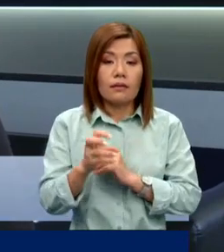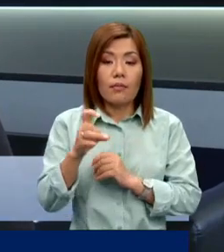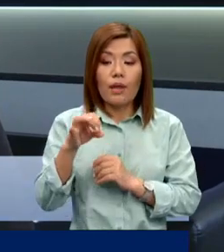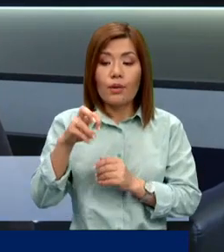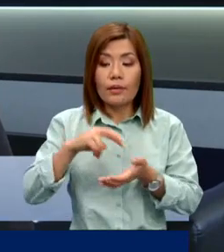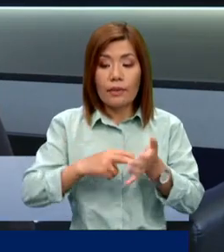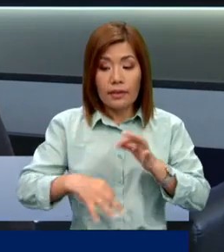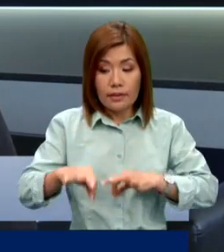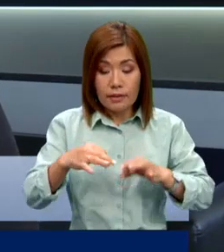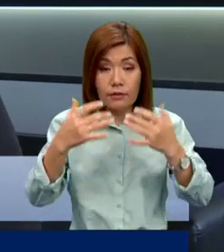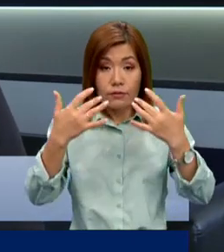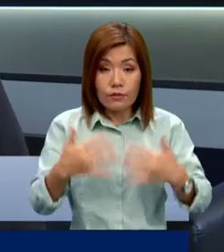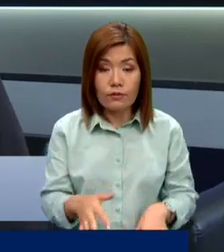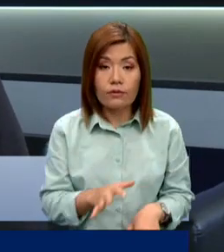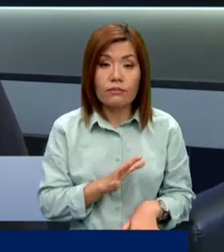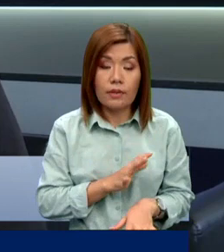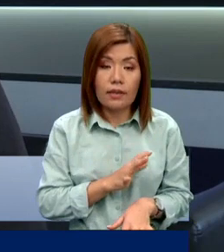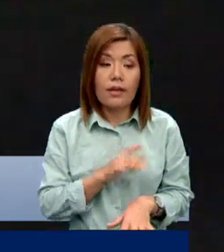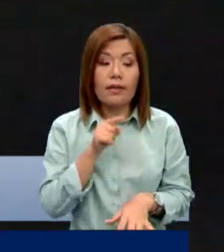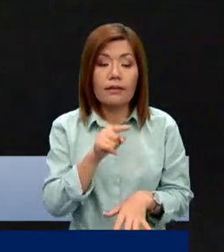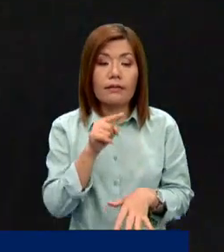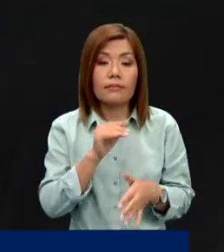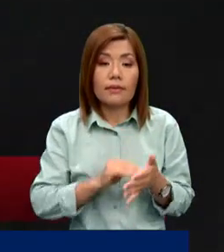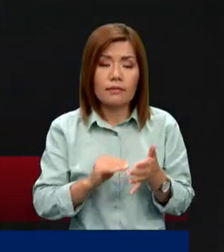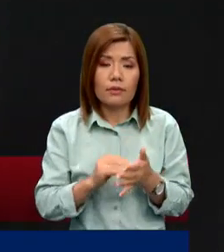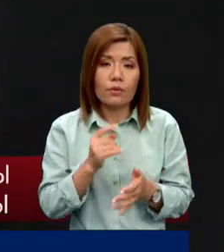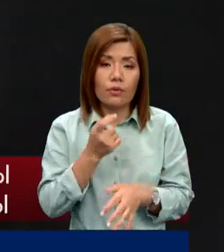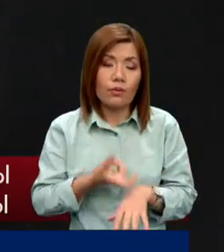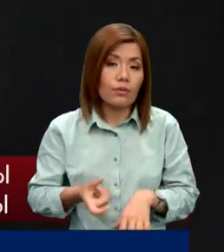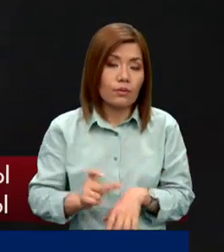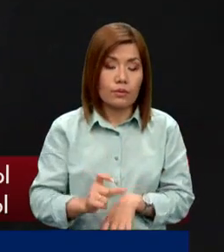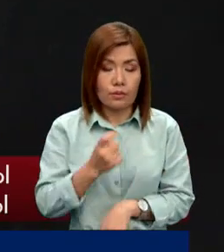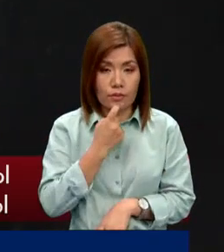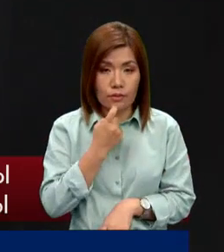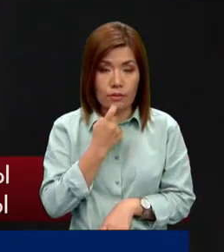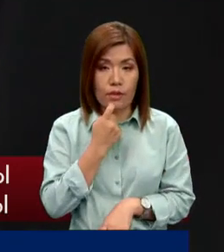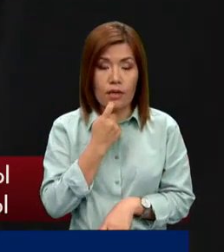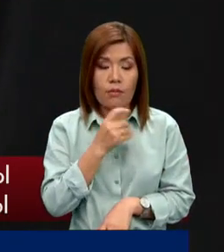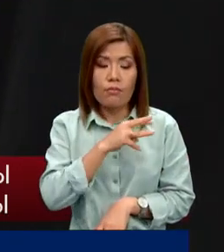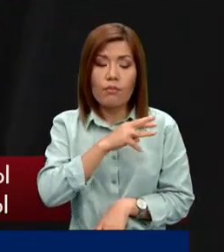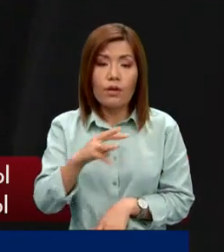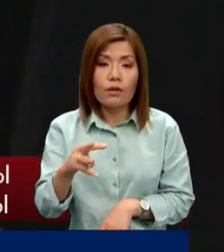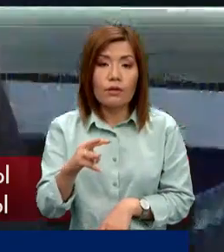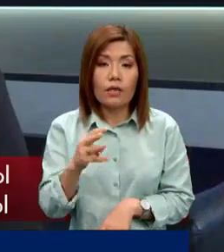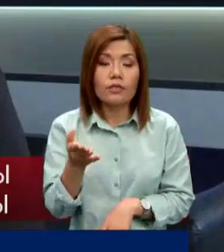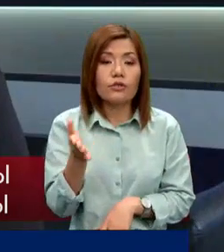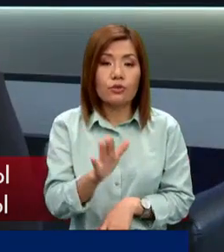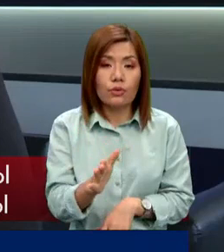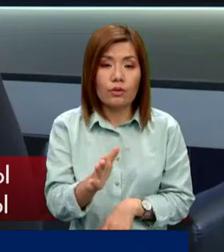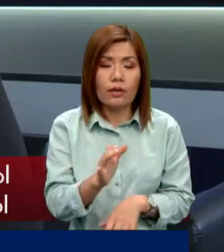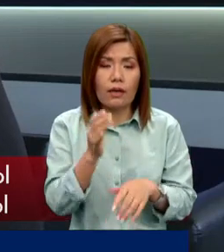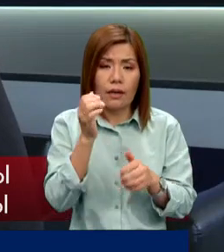проект өткенбіз дейді таңбалау мәселесі бойынша. Сол жерде өте қиын процесс. Неге десеңіз, олар миллиондаған штука күніне келеді.